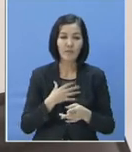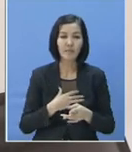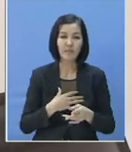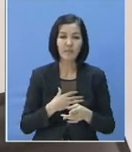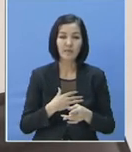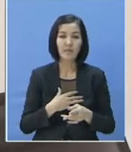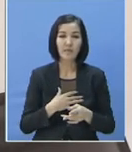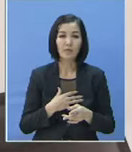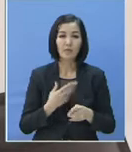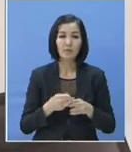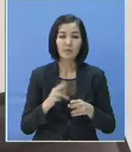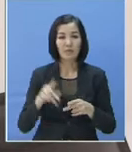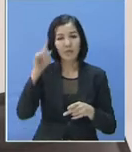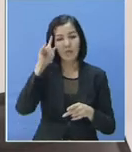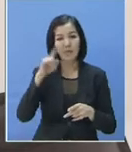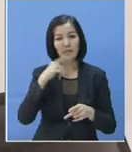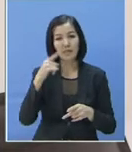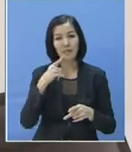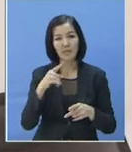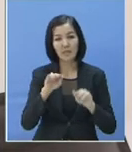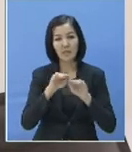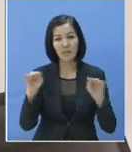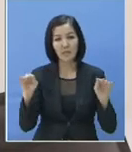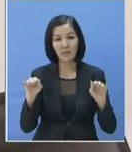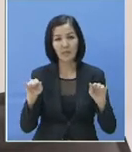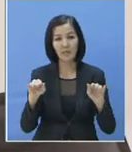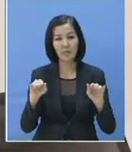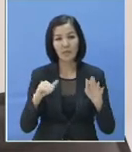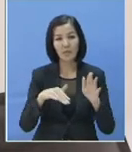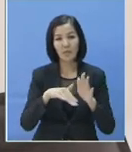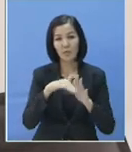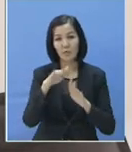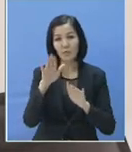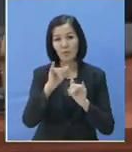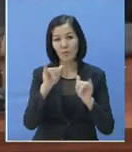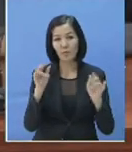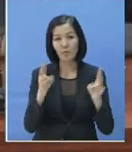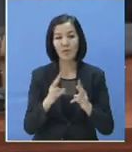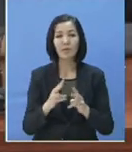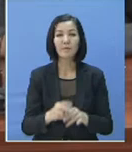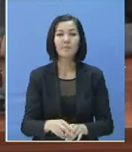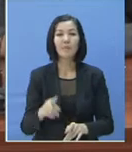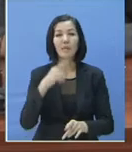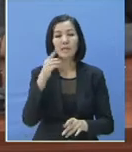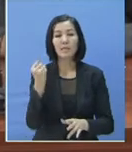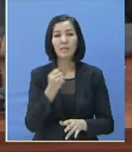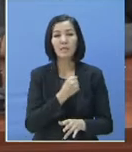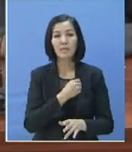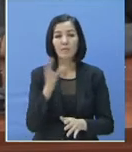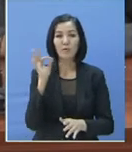отырмайын десе, ана тіліміздің мәртебесін көтеруге ат салса қымбатты тіл жанашырлары. Тілдерді дамыту мен